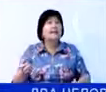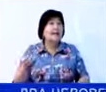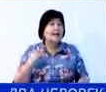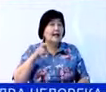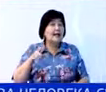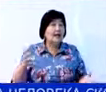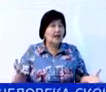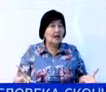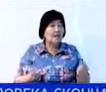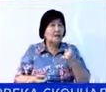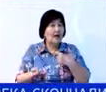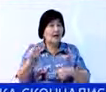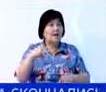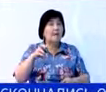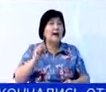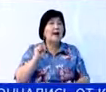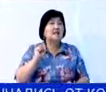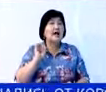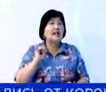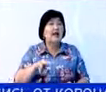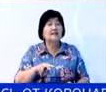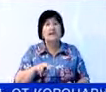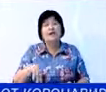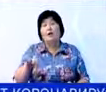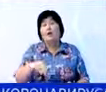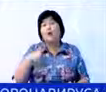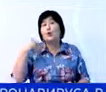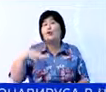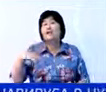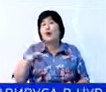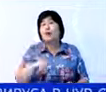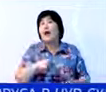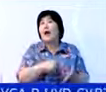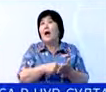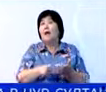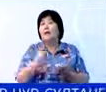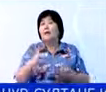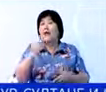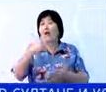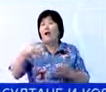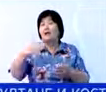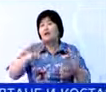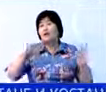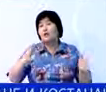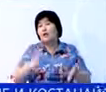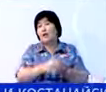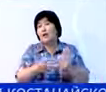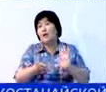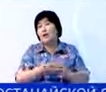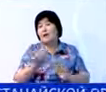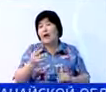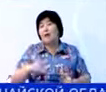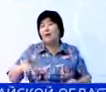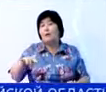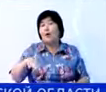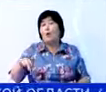Кызылординские спасатели вернулись с Мактарайского района Туркестанской области. Отметим, на ликвидацию чрезвычайной ситуации в данном районе